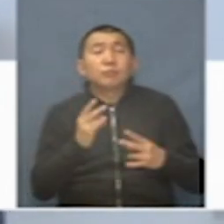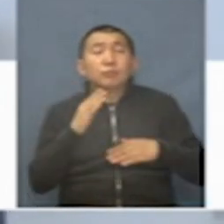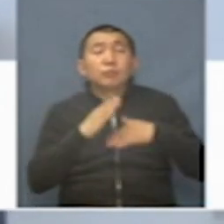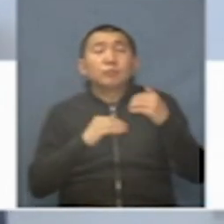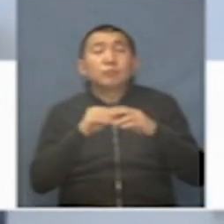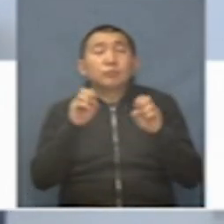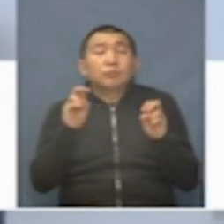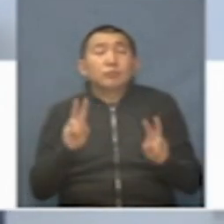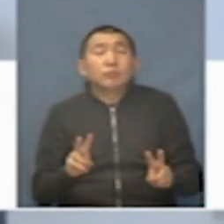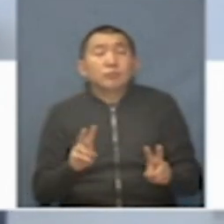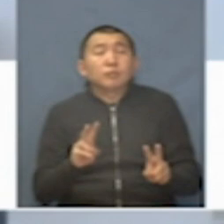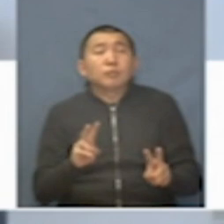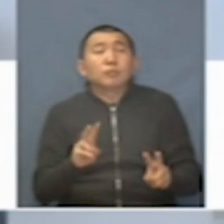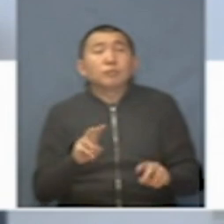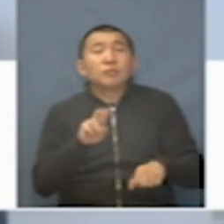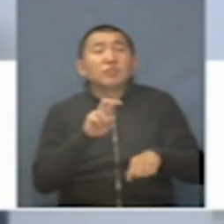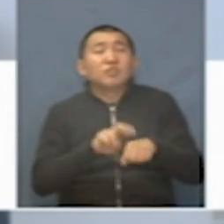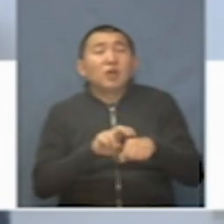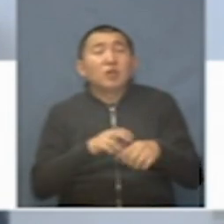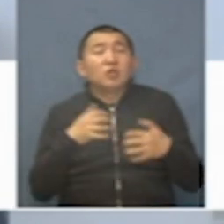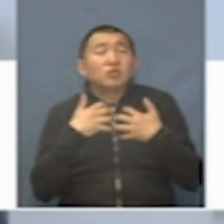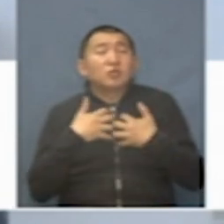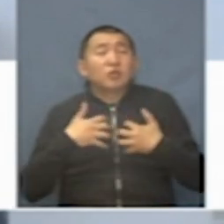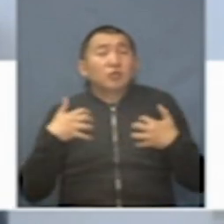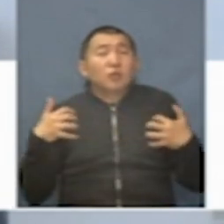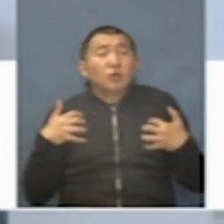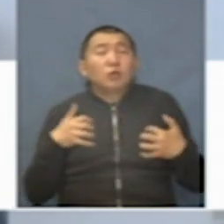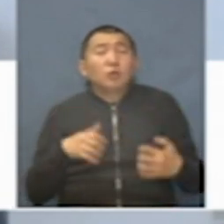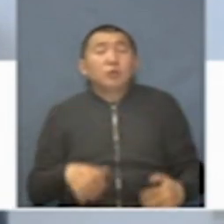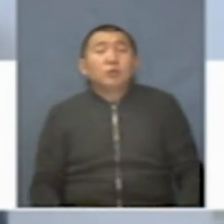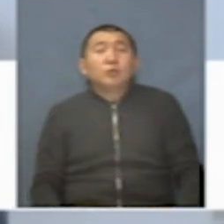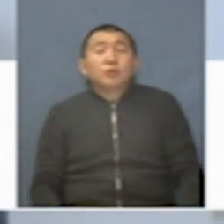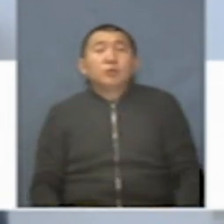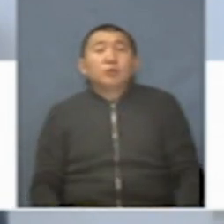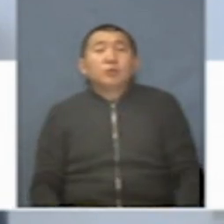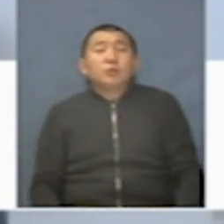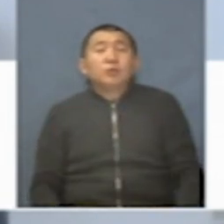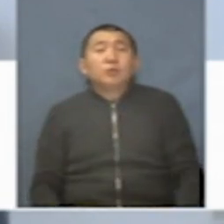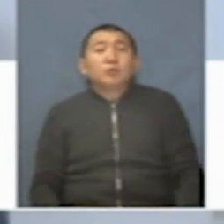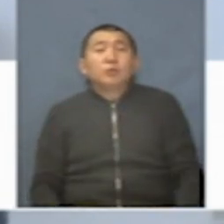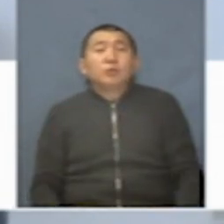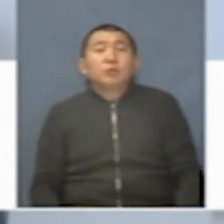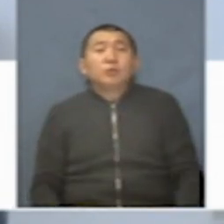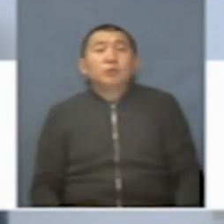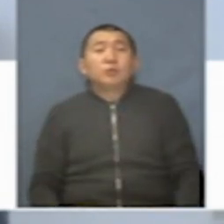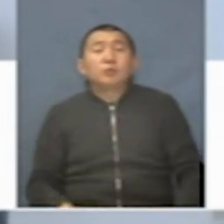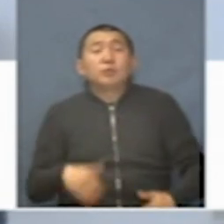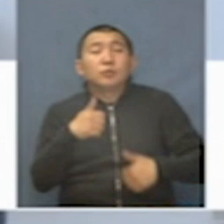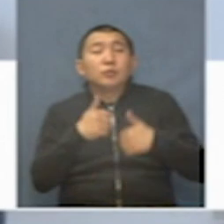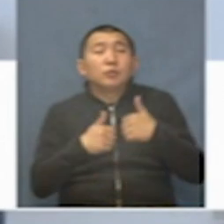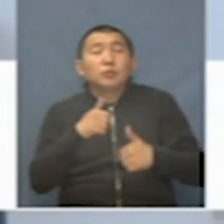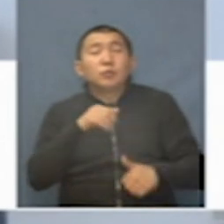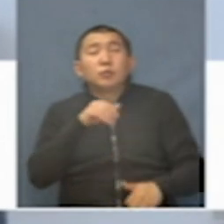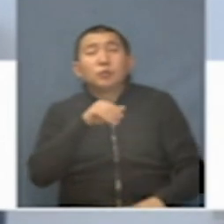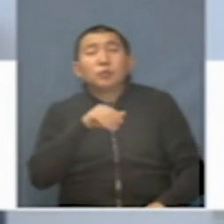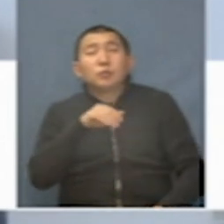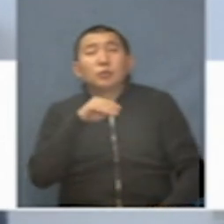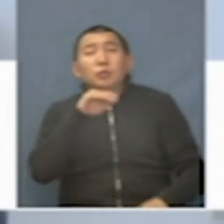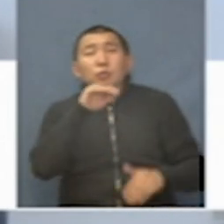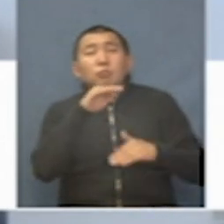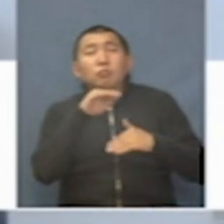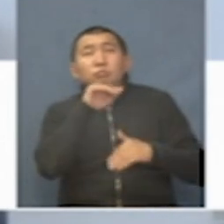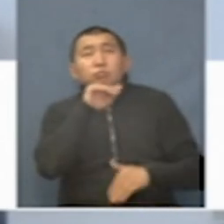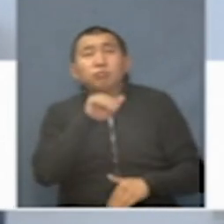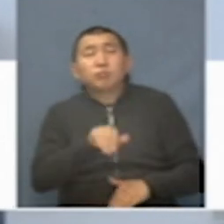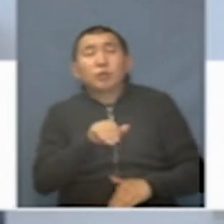области ветеринарии. Результаты проводимой работы очень высоки. Именно поэтому конкурс профессионального мастерства очень важен. Он дает